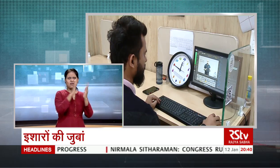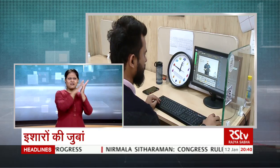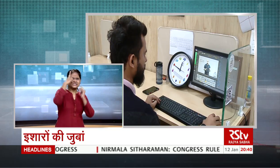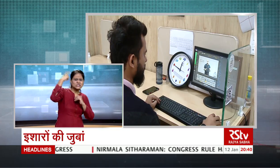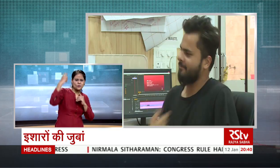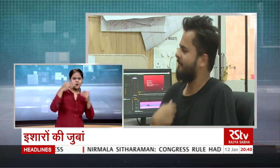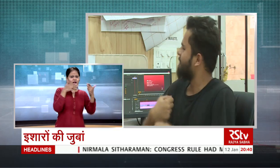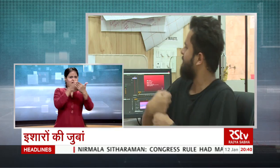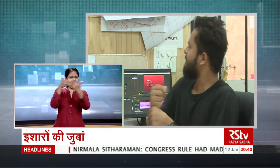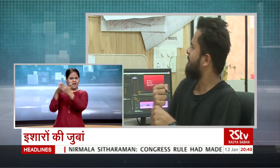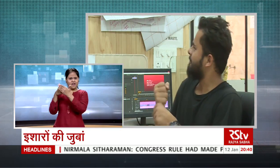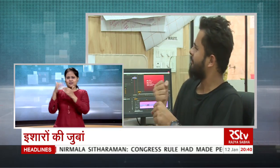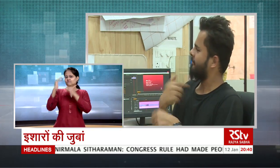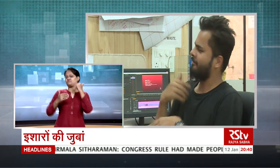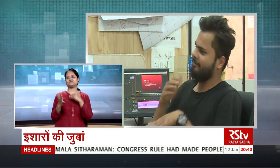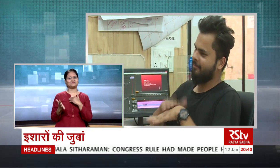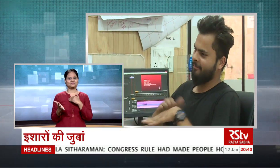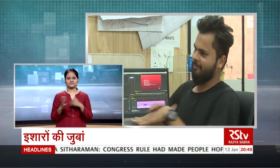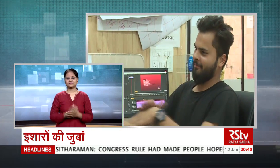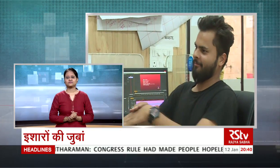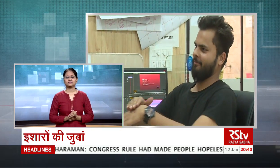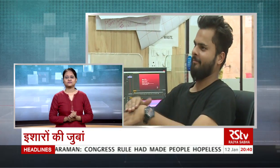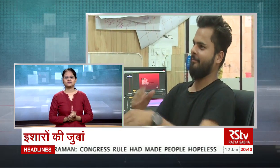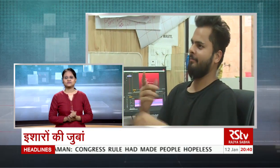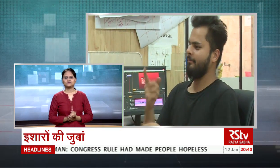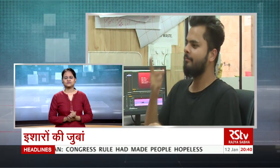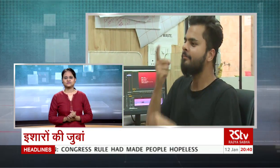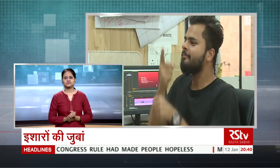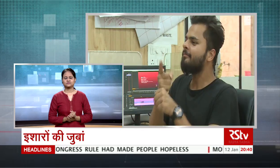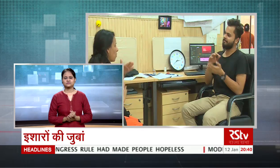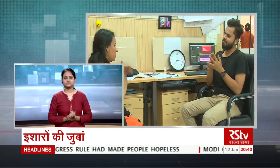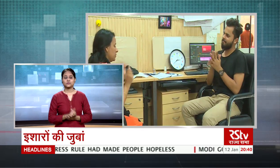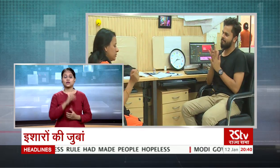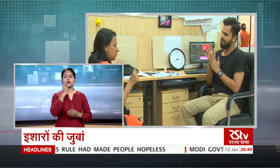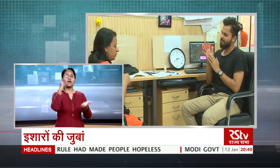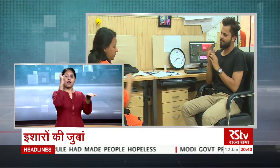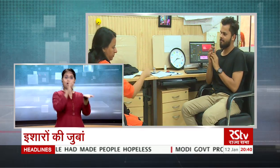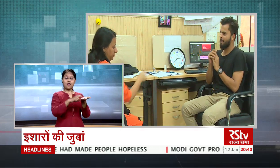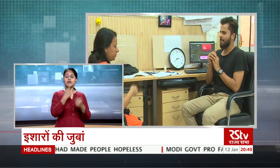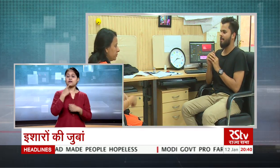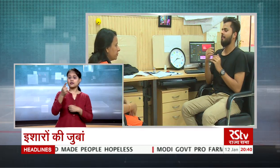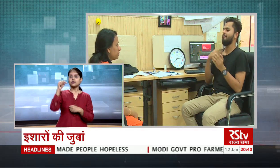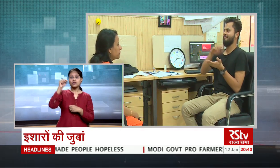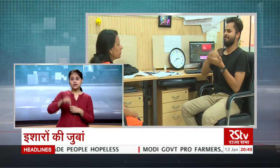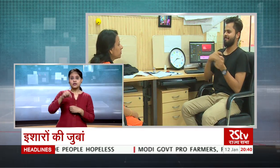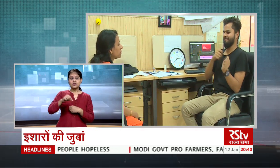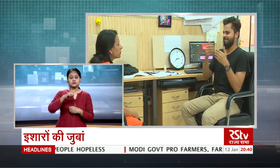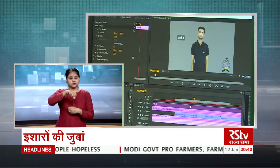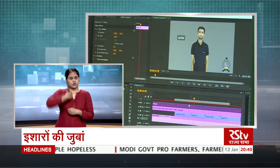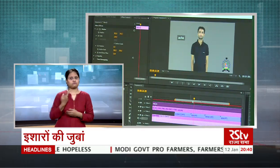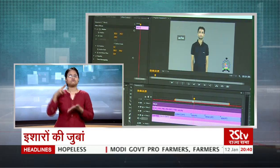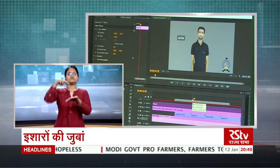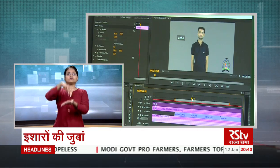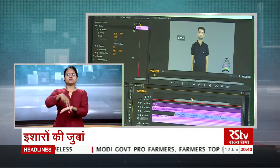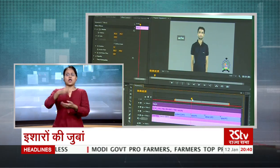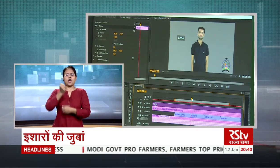सपनों के बीच कभी नहीं आने दिया। अभिषेक कहते हैं कि आज वो अपने पैरों पर हैं और